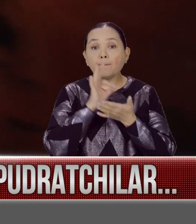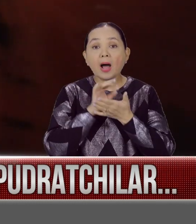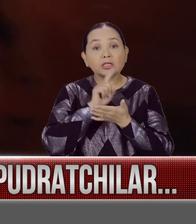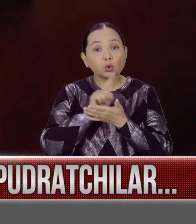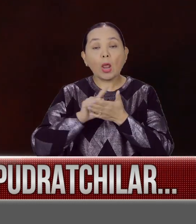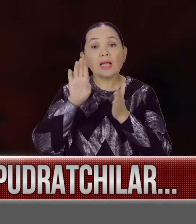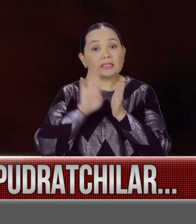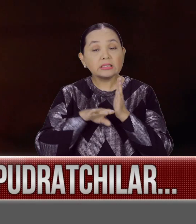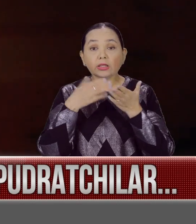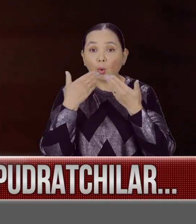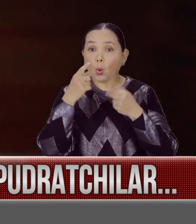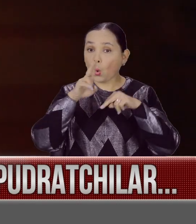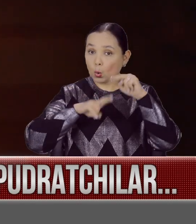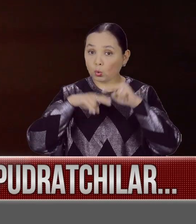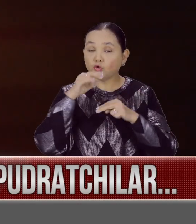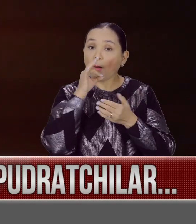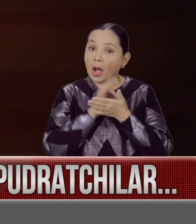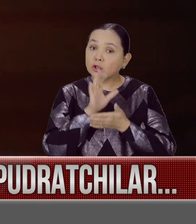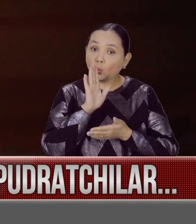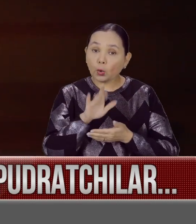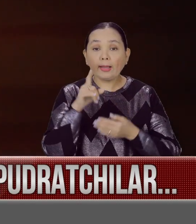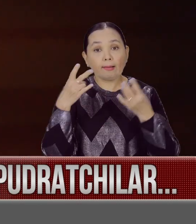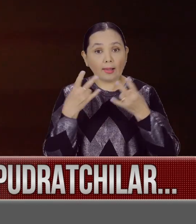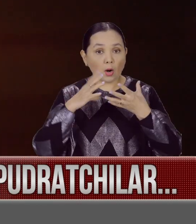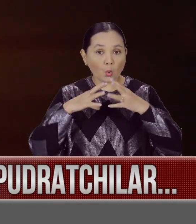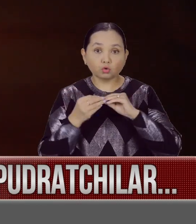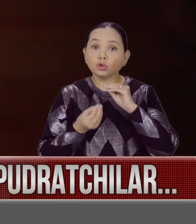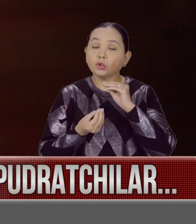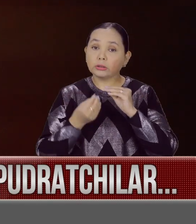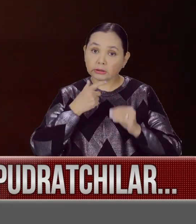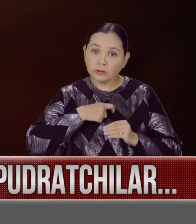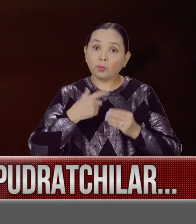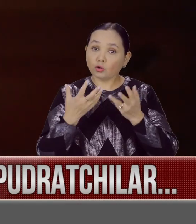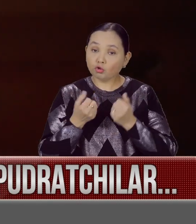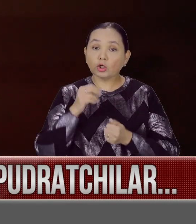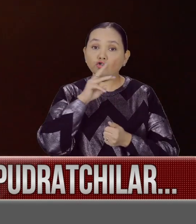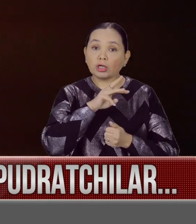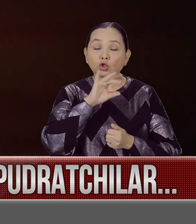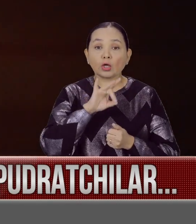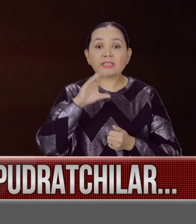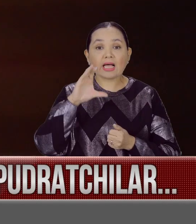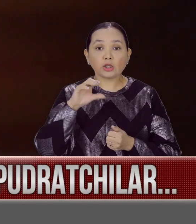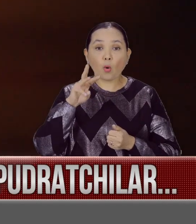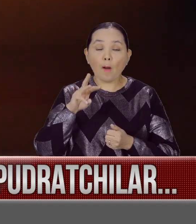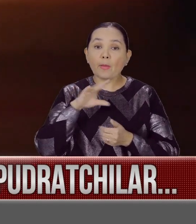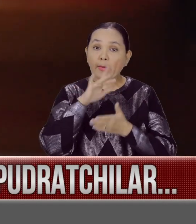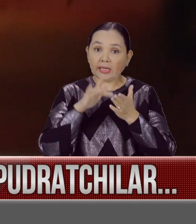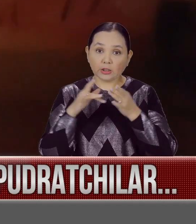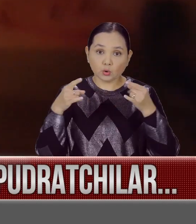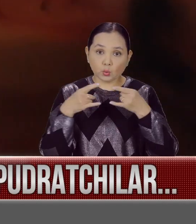mas'uliyatsiz pudratchilar u ana shunday qurilishga mas'ul bo'lganlar kerakli xulosalarni chiqarishar balki. Jasur Rahmon, Sardor Ma'murov, Markaziy